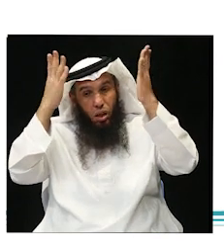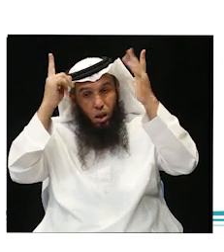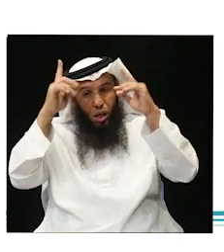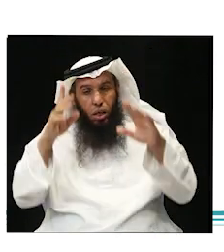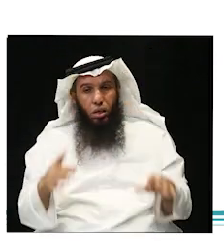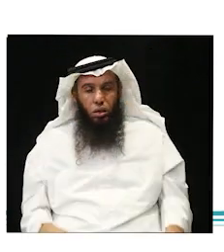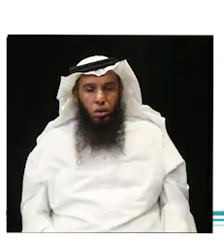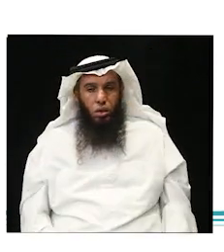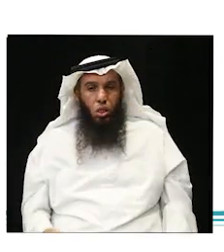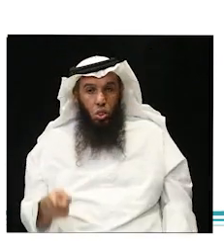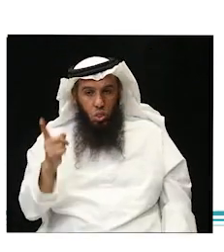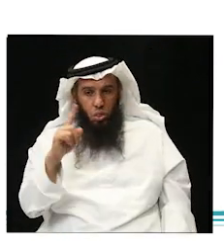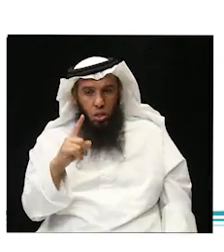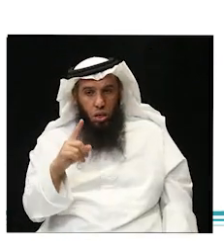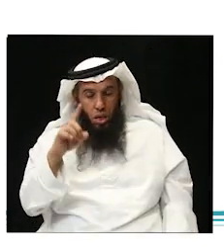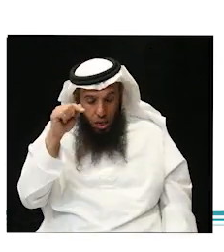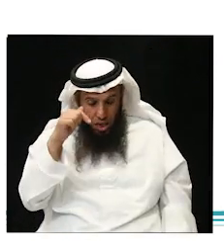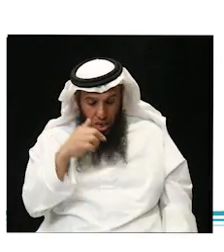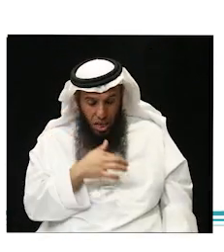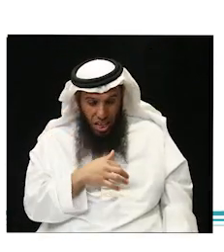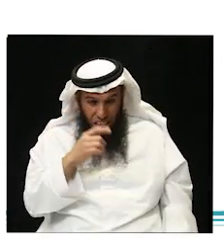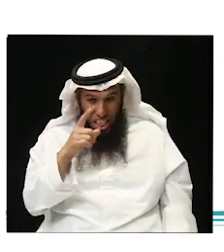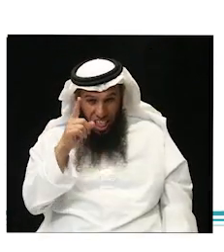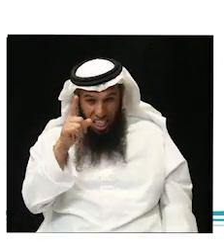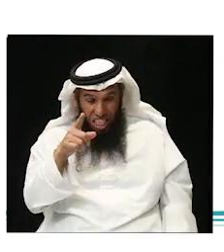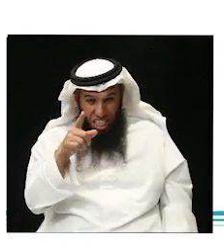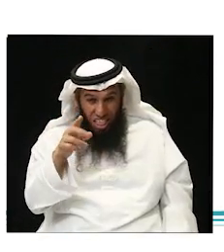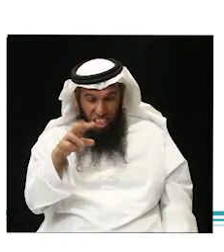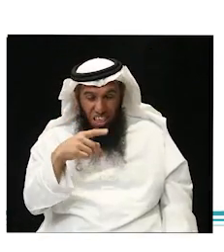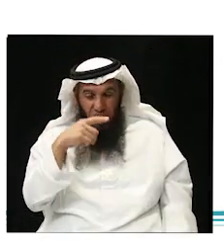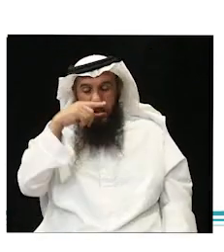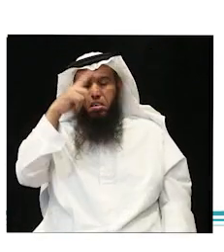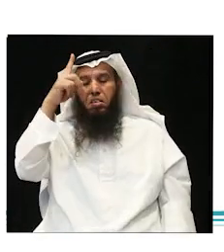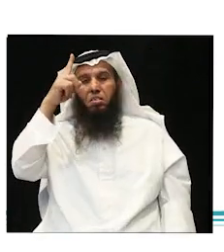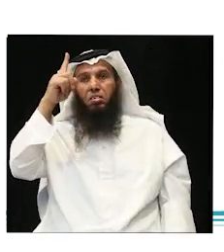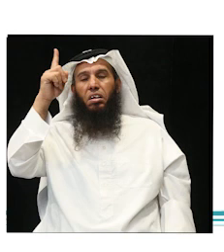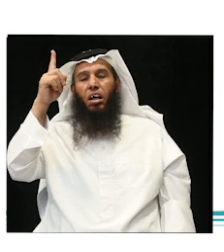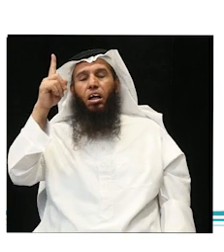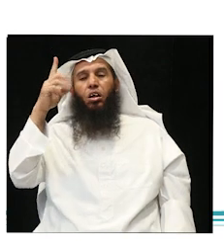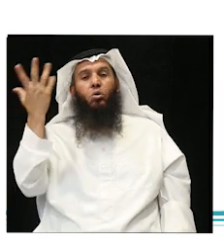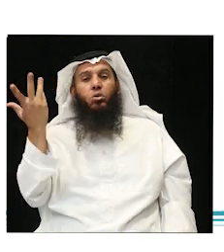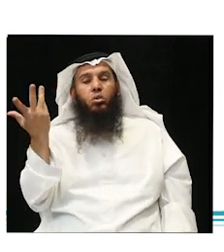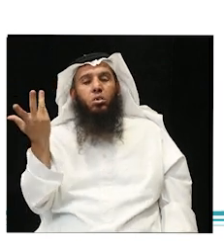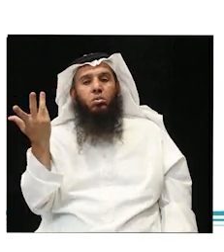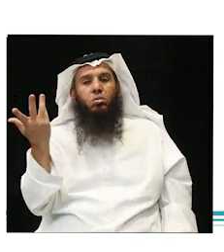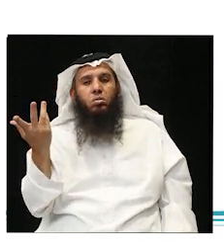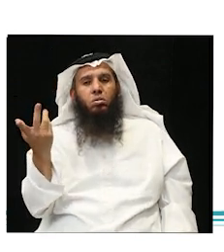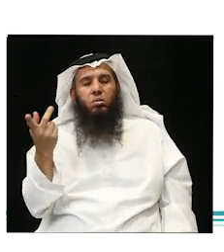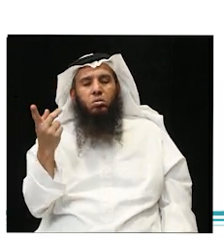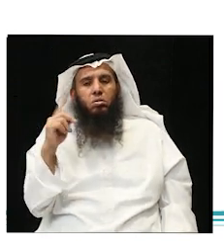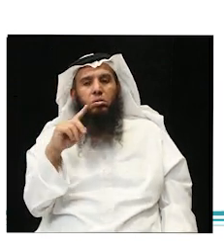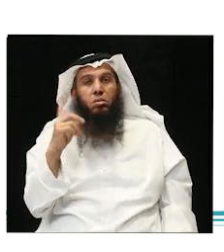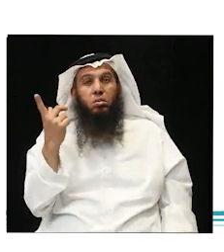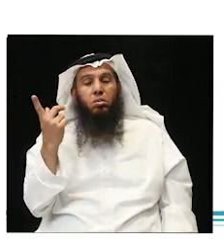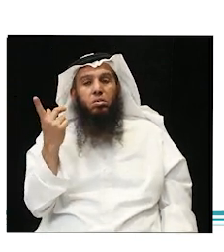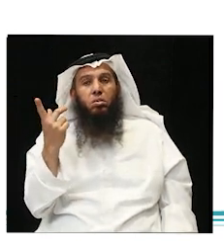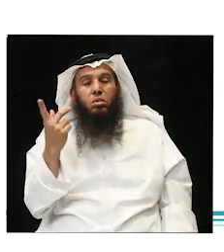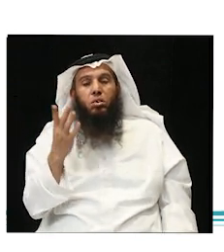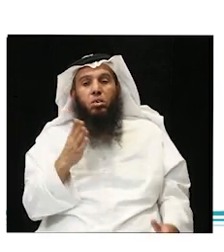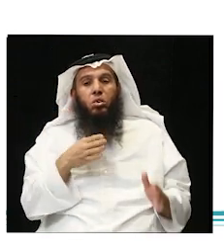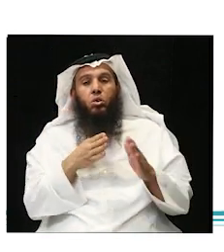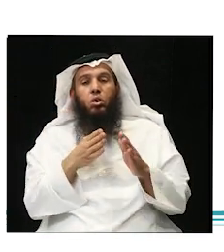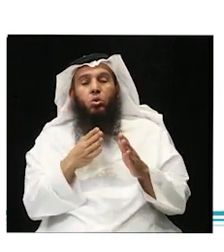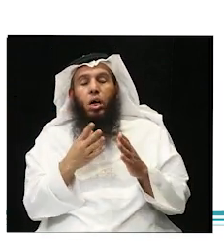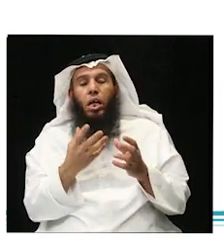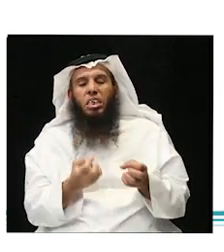في هذه الصفحة، صفحة 72، 72 مكانة الدعاء، ذكرنا قبل قليل أن الدعاء هو من أعظم